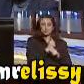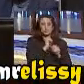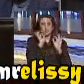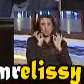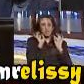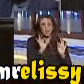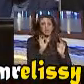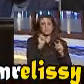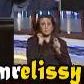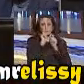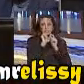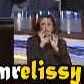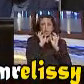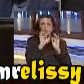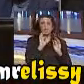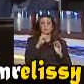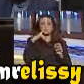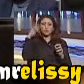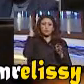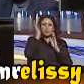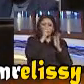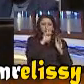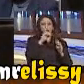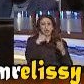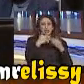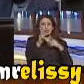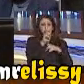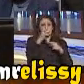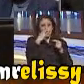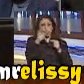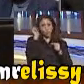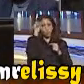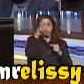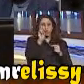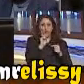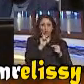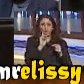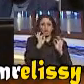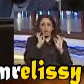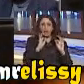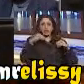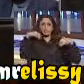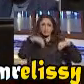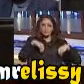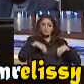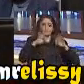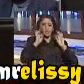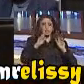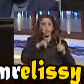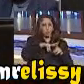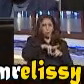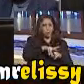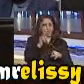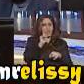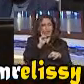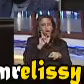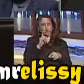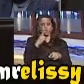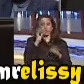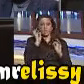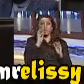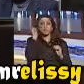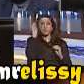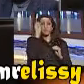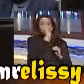ليتم إيصالها للعالم كله. الغرض منه أن نقول أنه لا يمكن أن يمرر العنف المفتعل في مصر أو أن